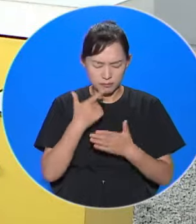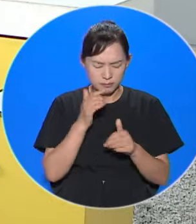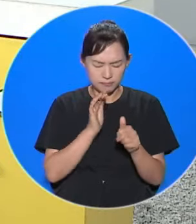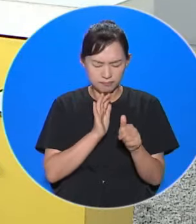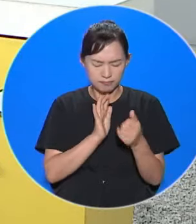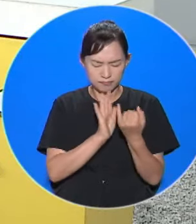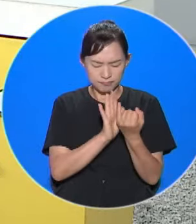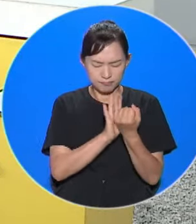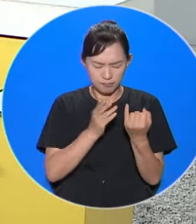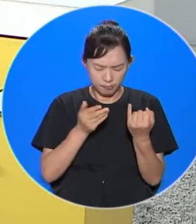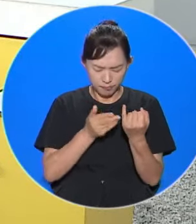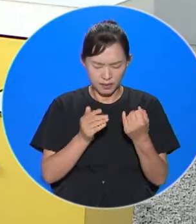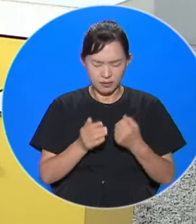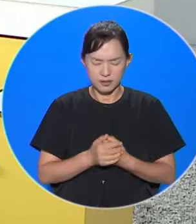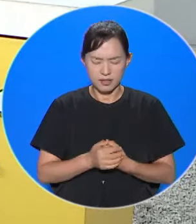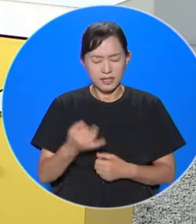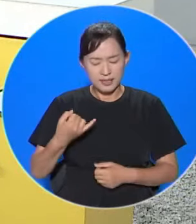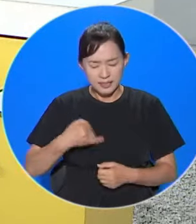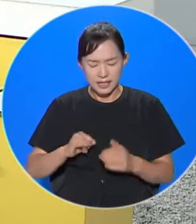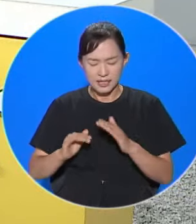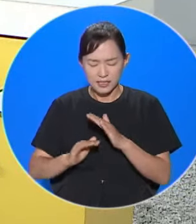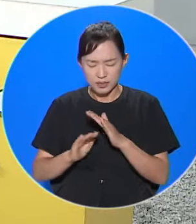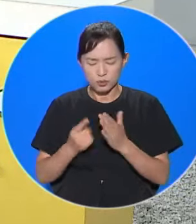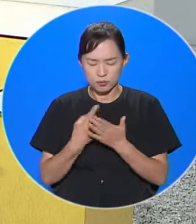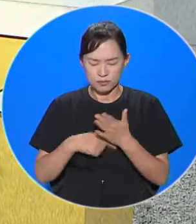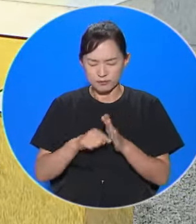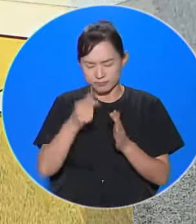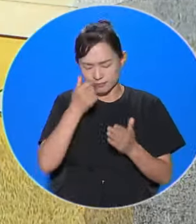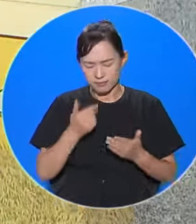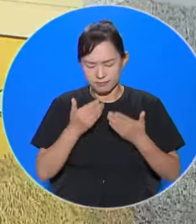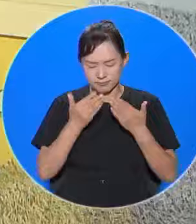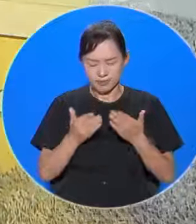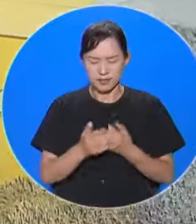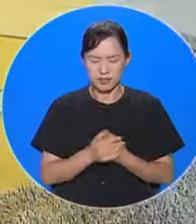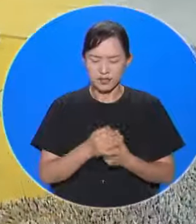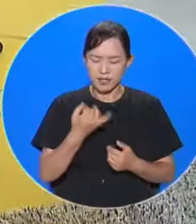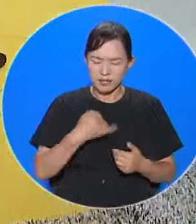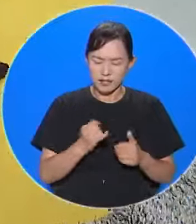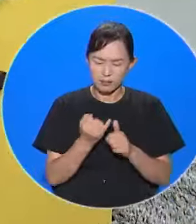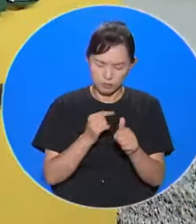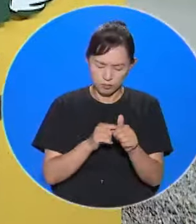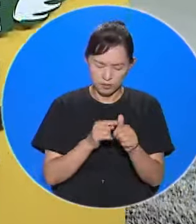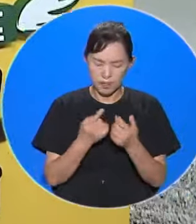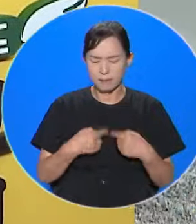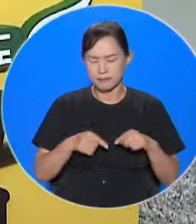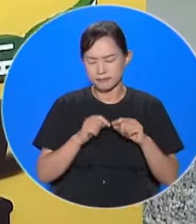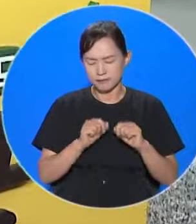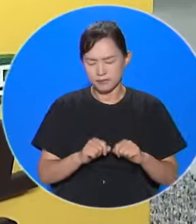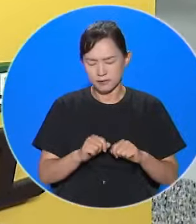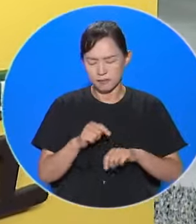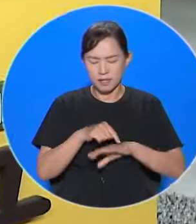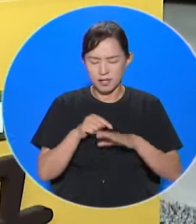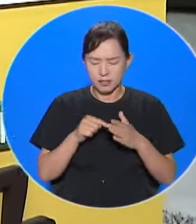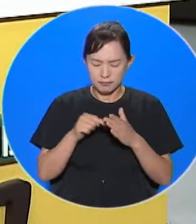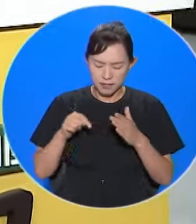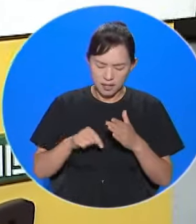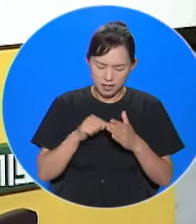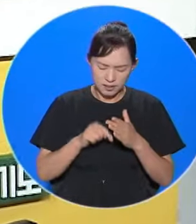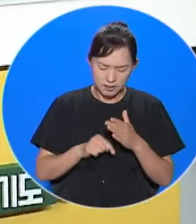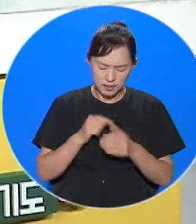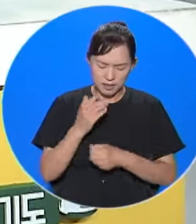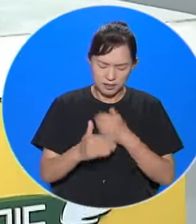도와주시옵소서 하나님 우리 따님 가정을 위해 기도합니다 무엇보다도 우리 사위 함께하여 주셔서 그 마음 가운데